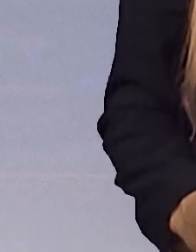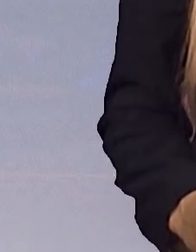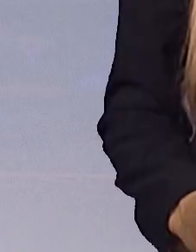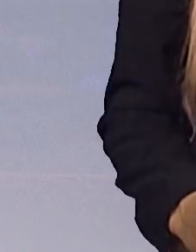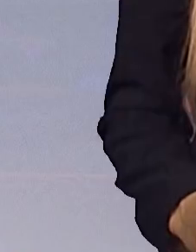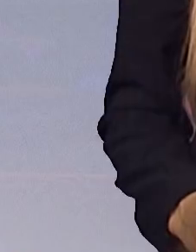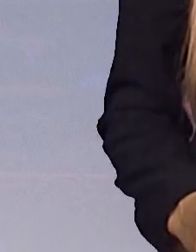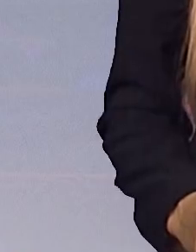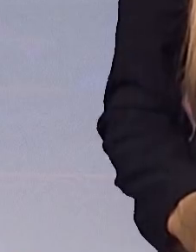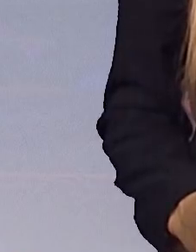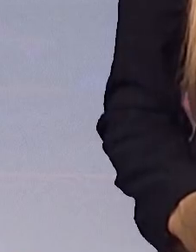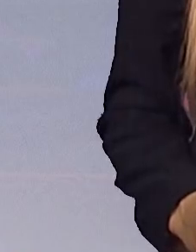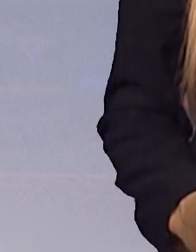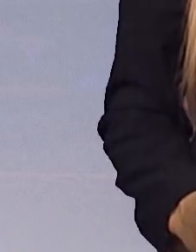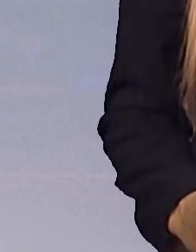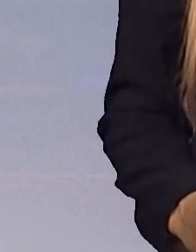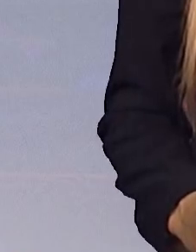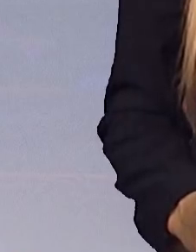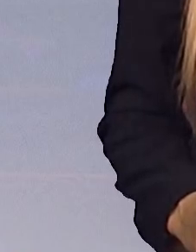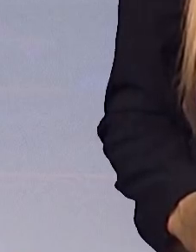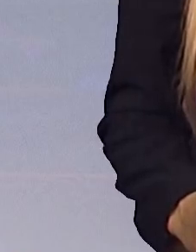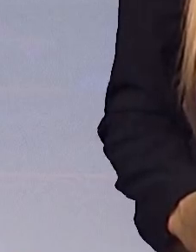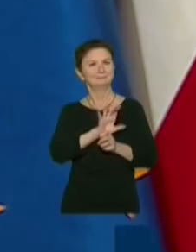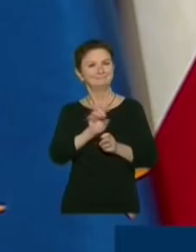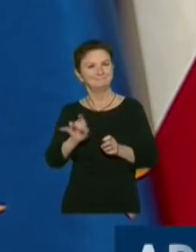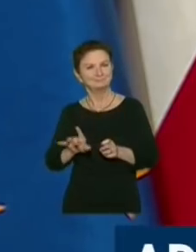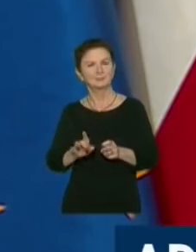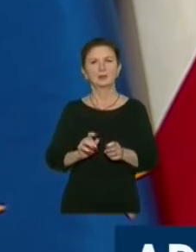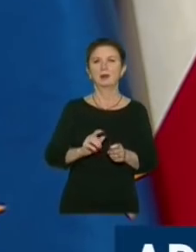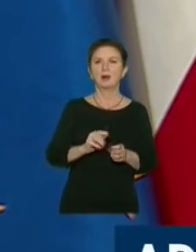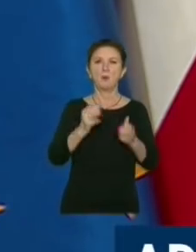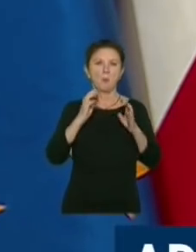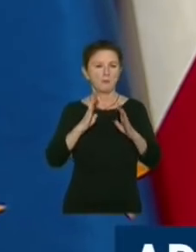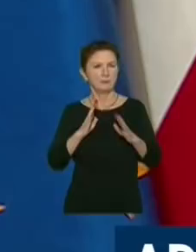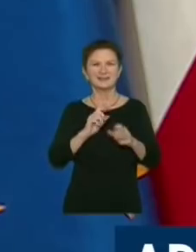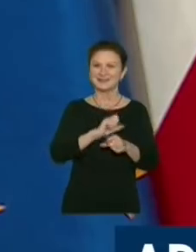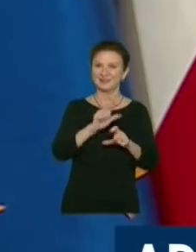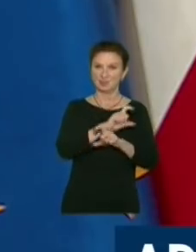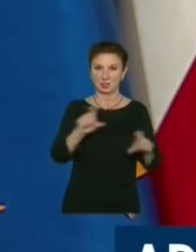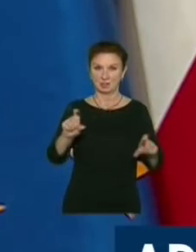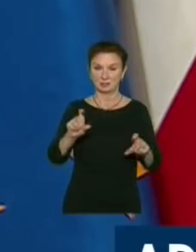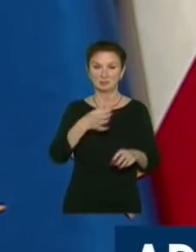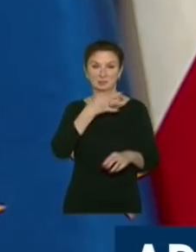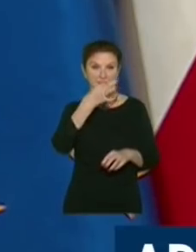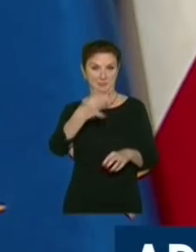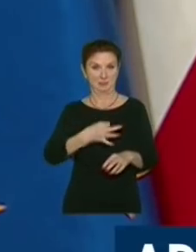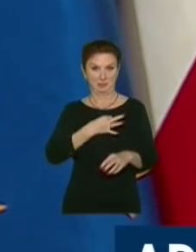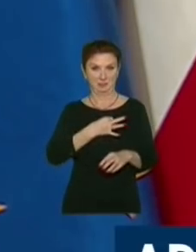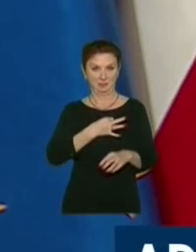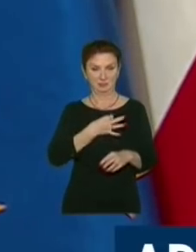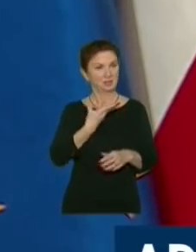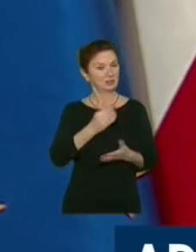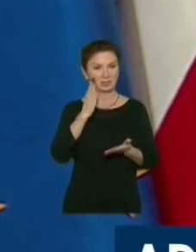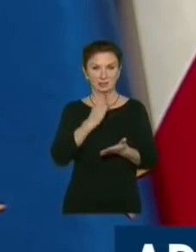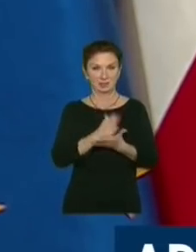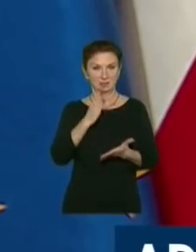resortu zdrowia wystosował także apel do ozdrowieńców. Powoli przychodzi już czas, żeby zadać sobie pytanie nie tylko o